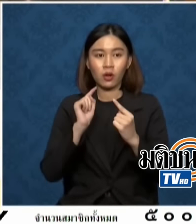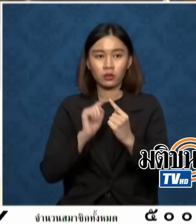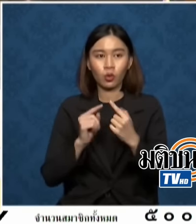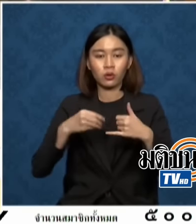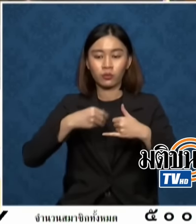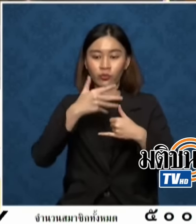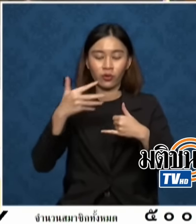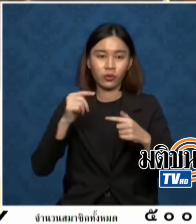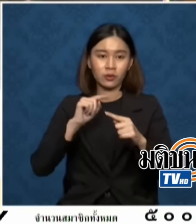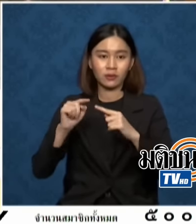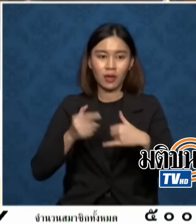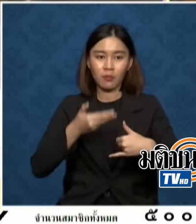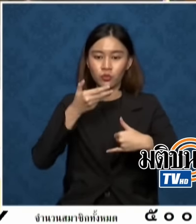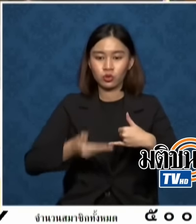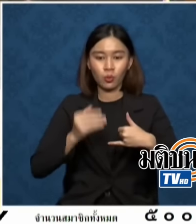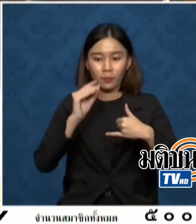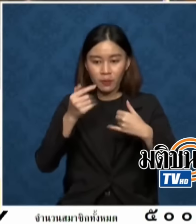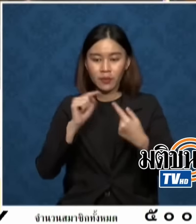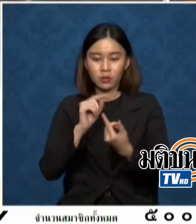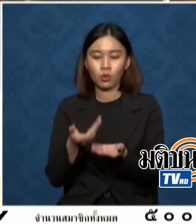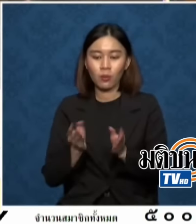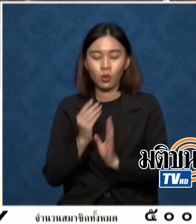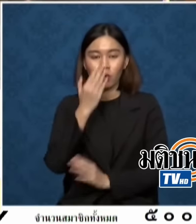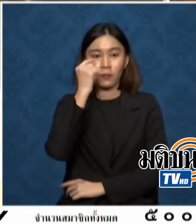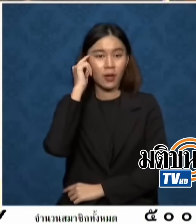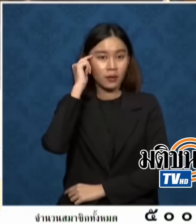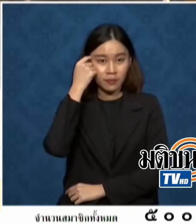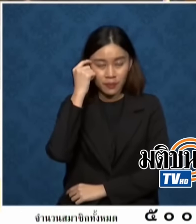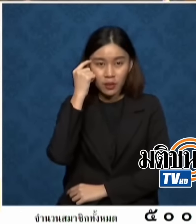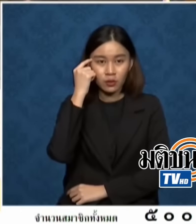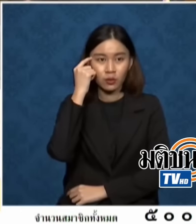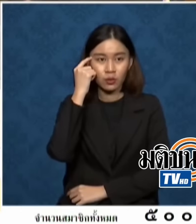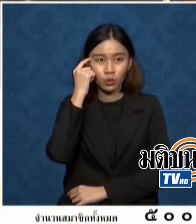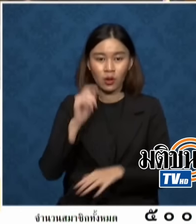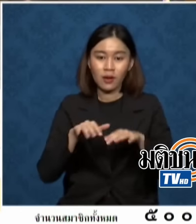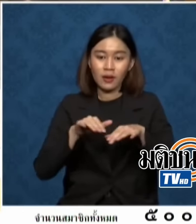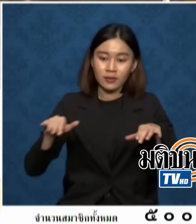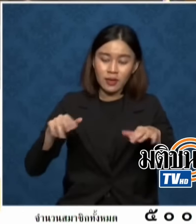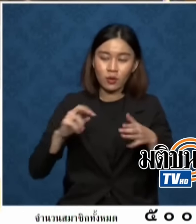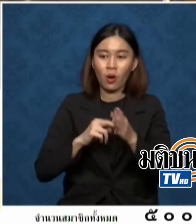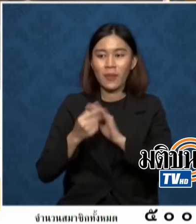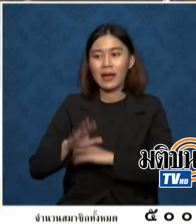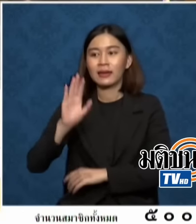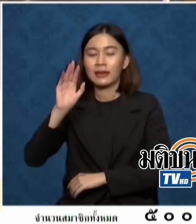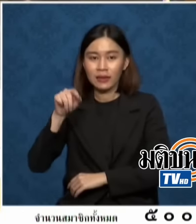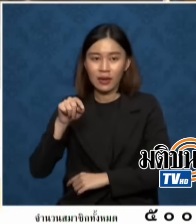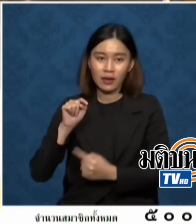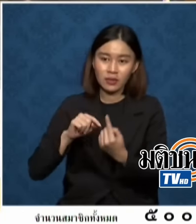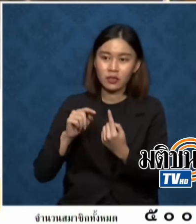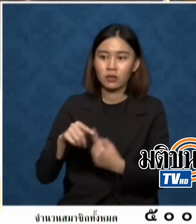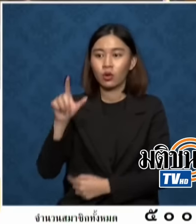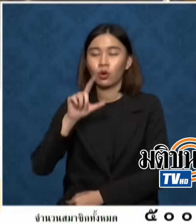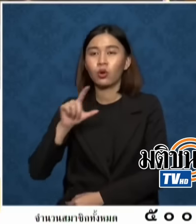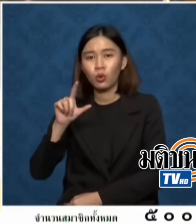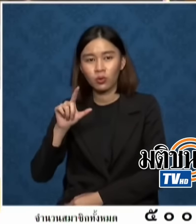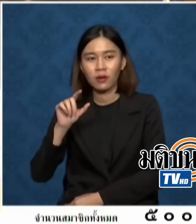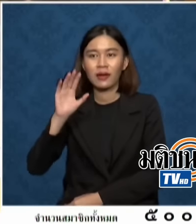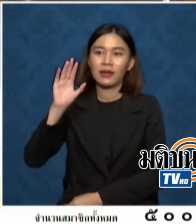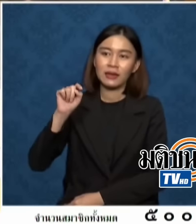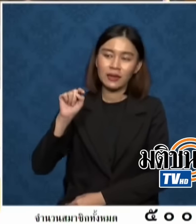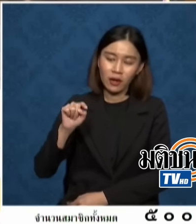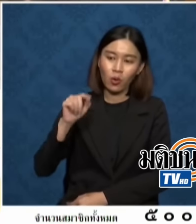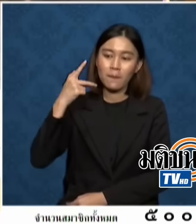ายไร้ตัวตนในครอบครัวเพราะไม่รู้ว่าเด็กจะต้องเรียกบุพการีว่าลุงเรียกบุ